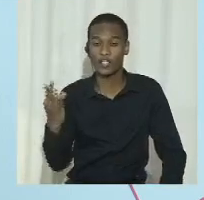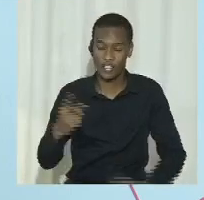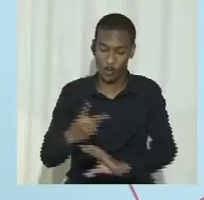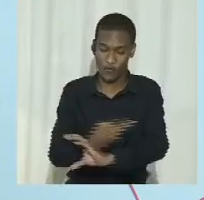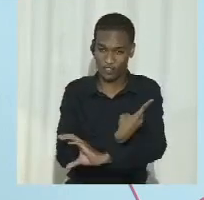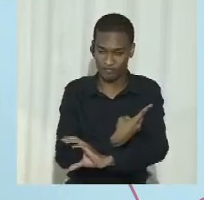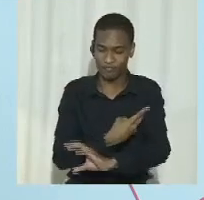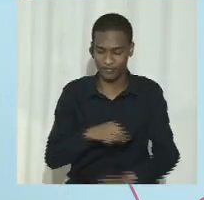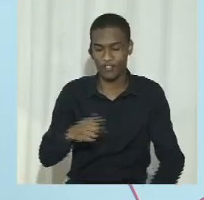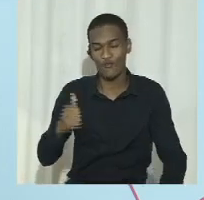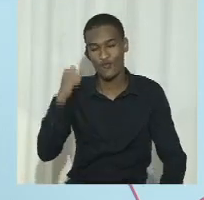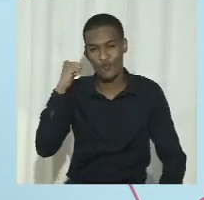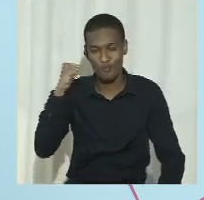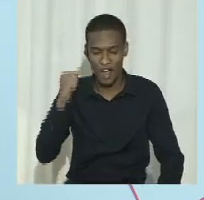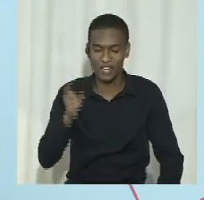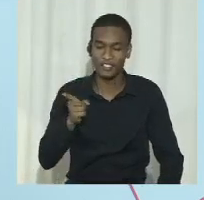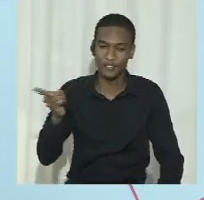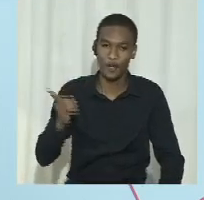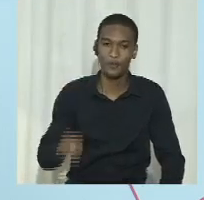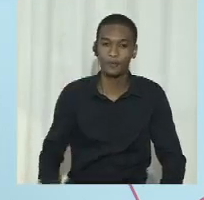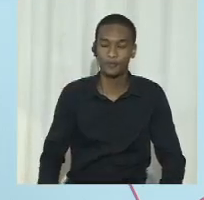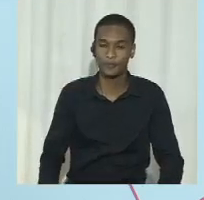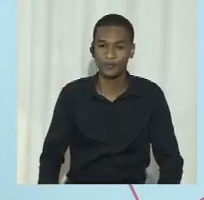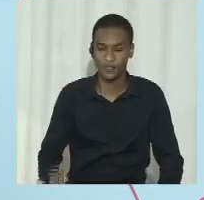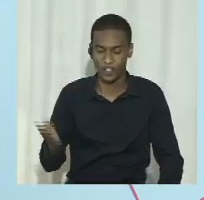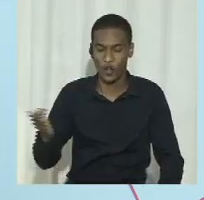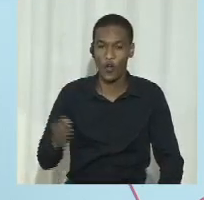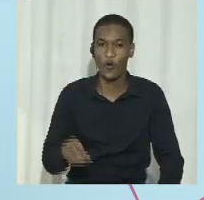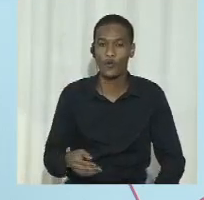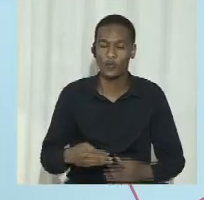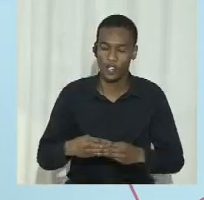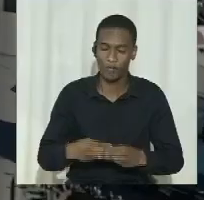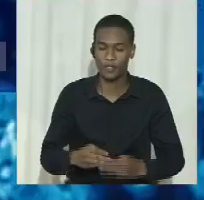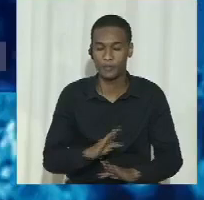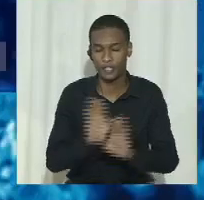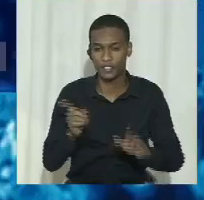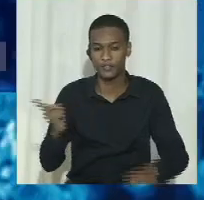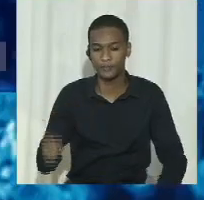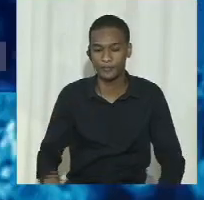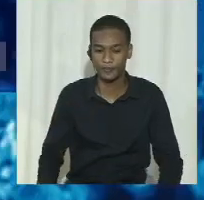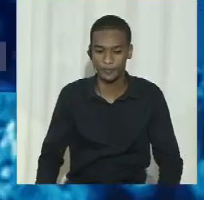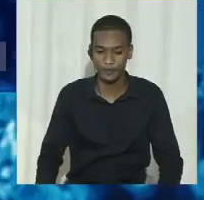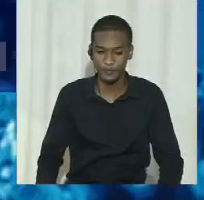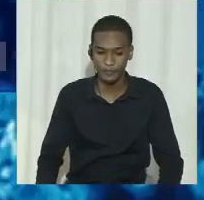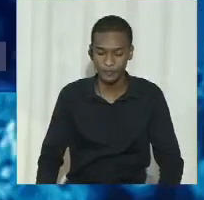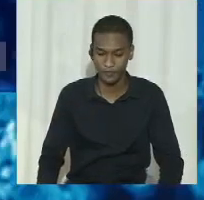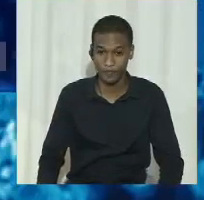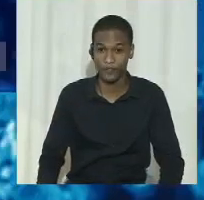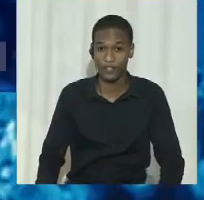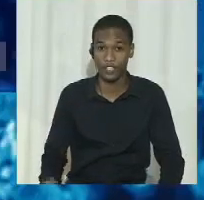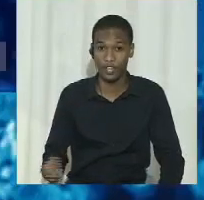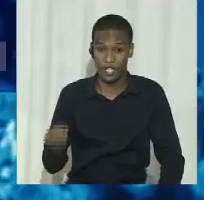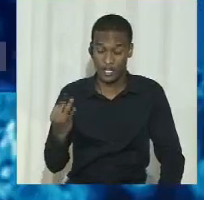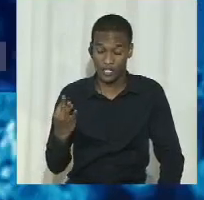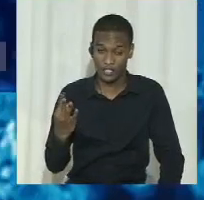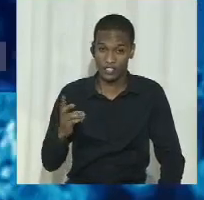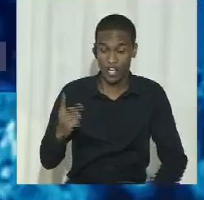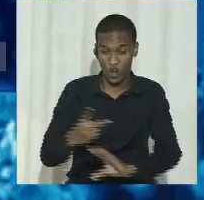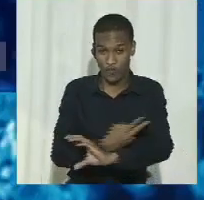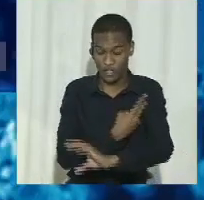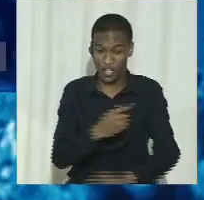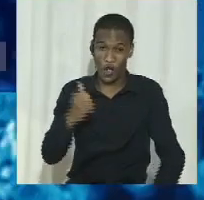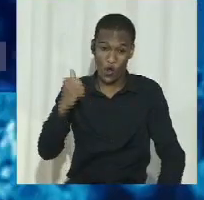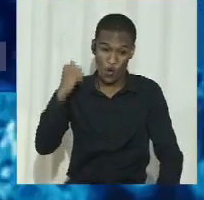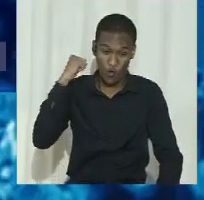anatin'ny 24 ora farany ireo ho tanteriny miora ary nianatra any toy izao indray ireo antontany isa voaray ho any